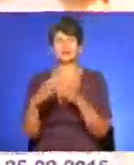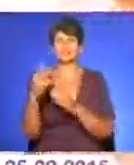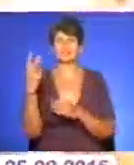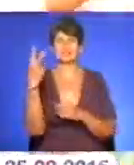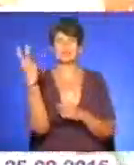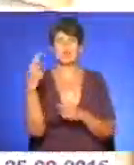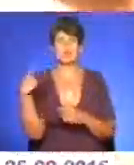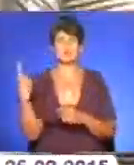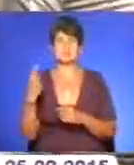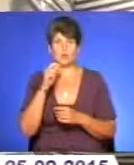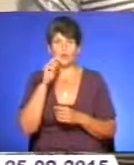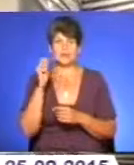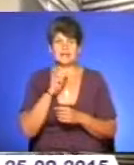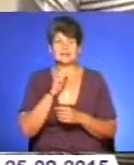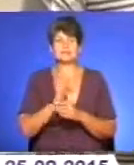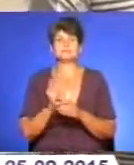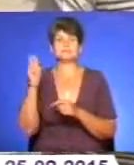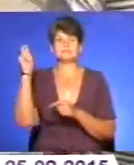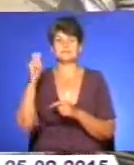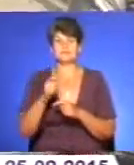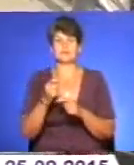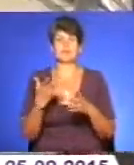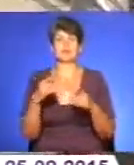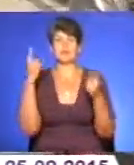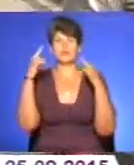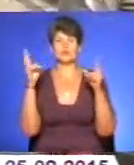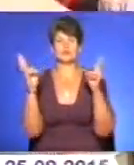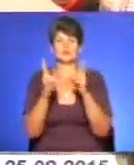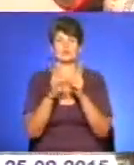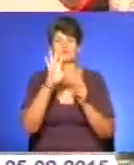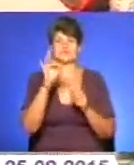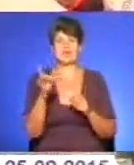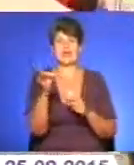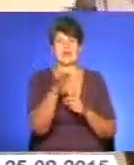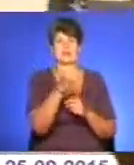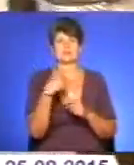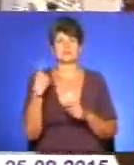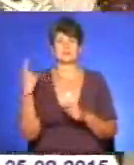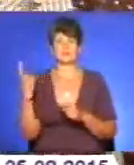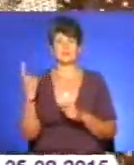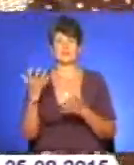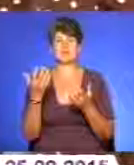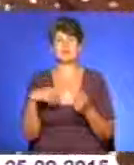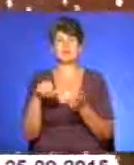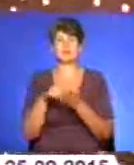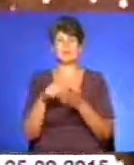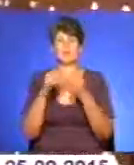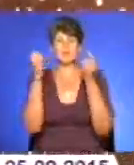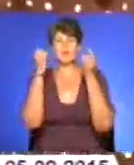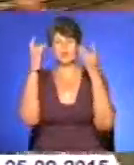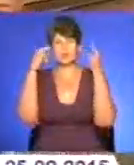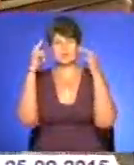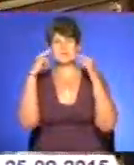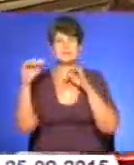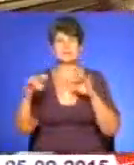22 областей України, завітали у рамках творчих зустрічей в усі райони Тернопільщини. Взяли участь у